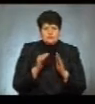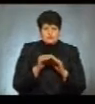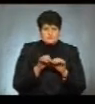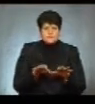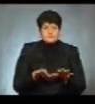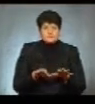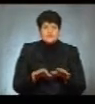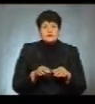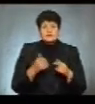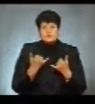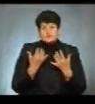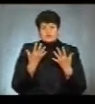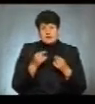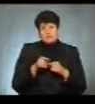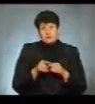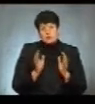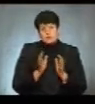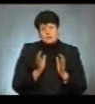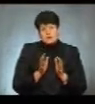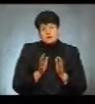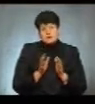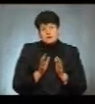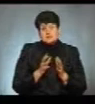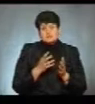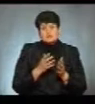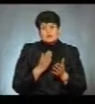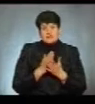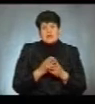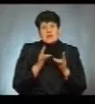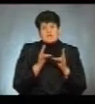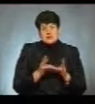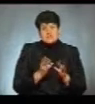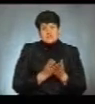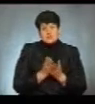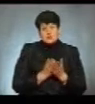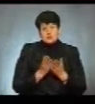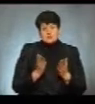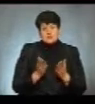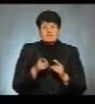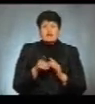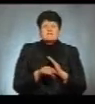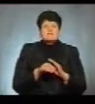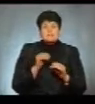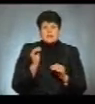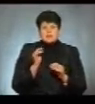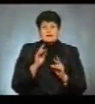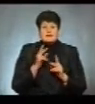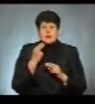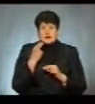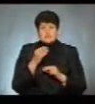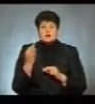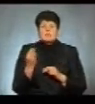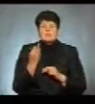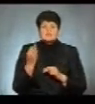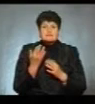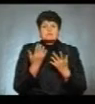момент вони і нею опікуються, мають, звісно, свої аварійні служби. Тобто зараз, перезаключаючи ці договори, ви вибираєте, знаєте, як краще